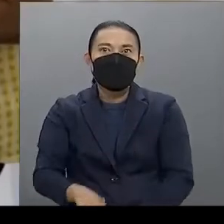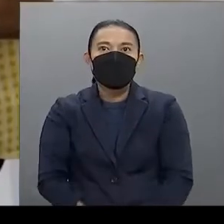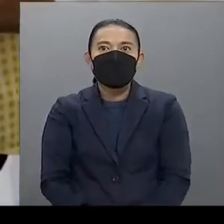ม.ค